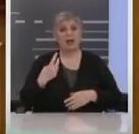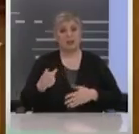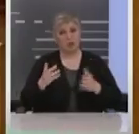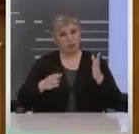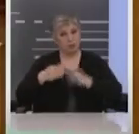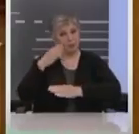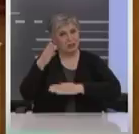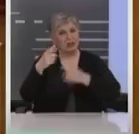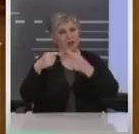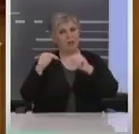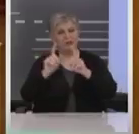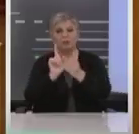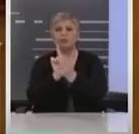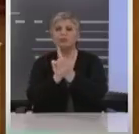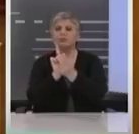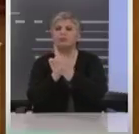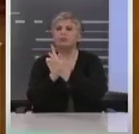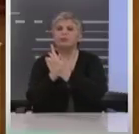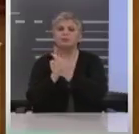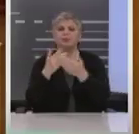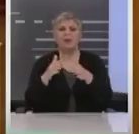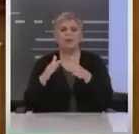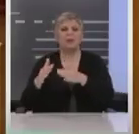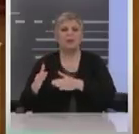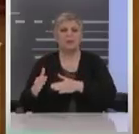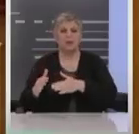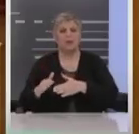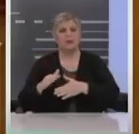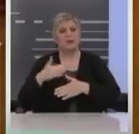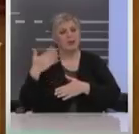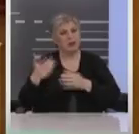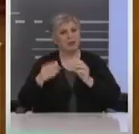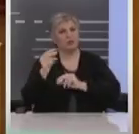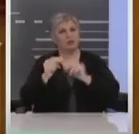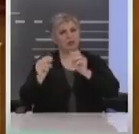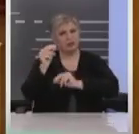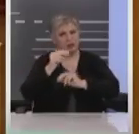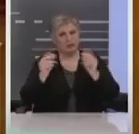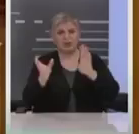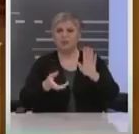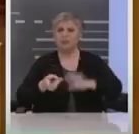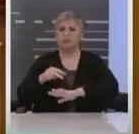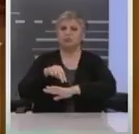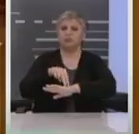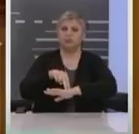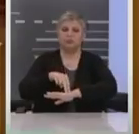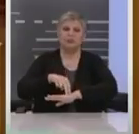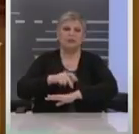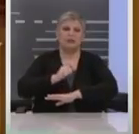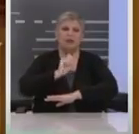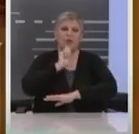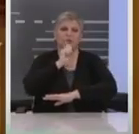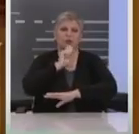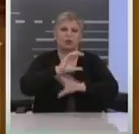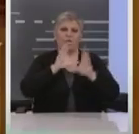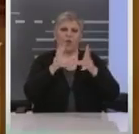καλά κάνει, συνομιλεί και απευθύνει λόγους στο Ευρωπαϊκό Λαϊκό Κόμμα, αλλά δεν λέει ούτε